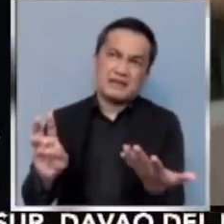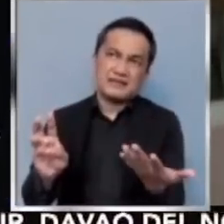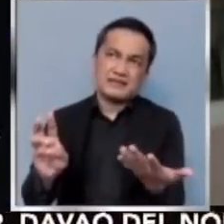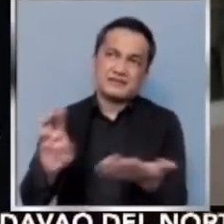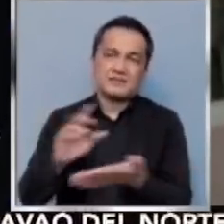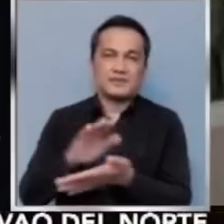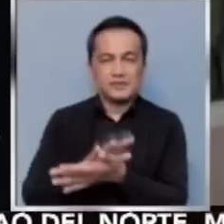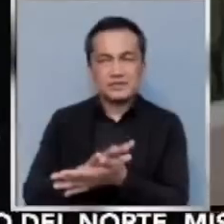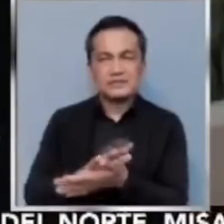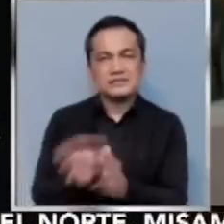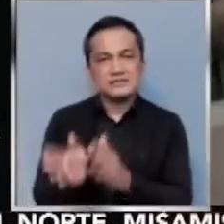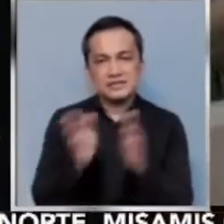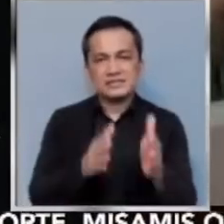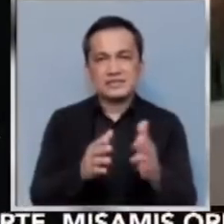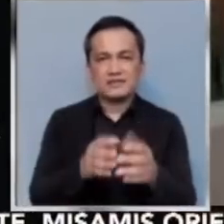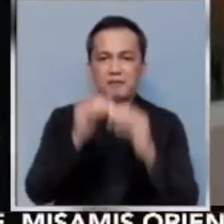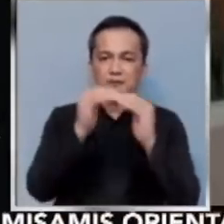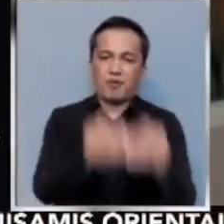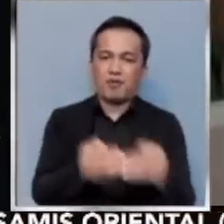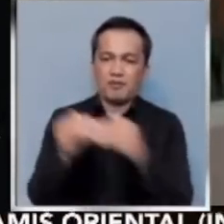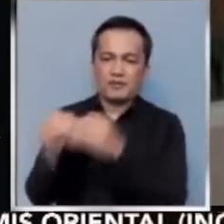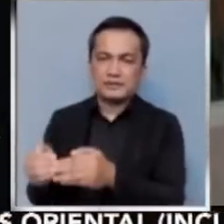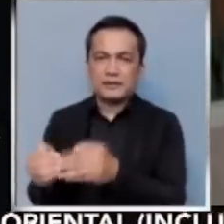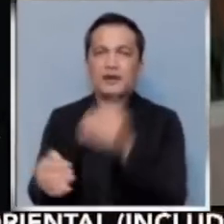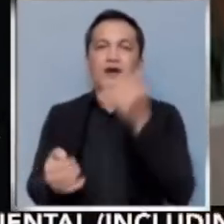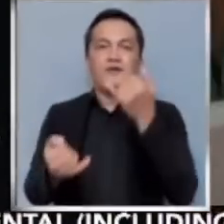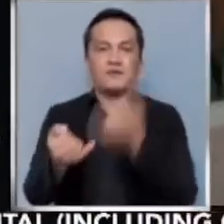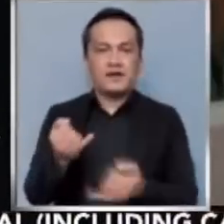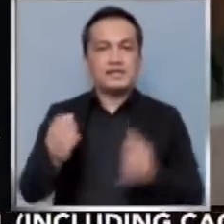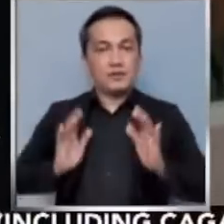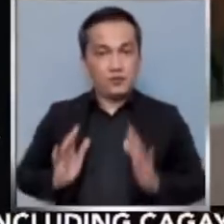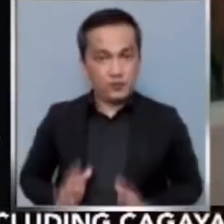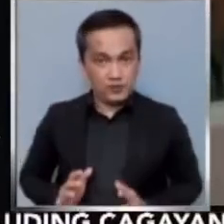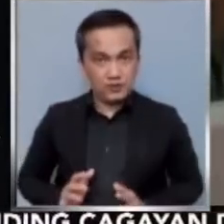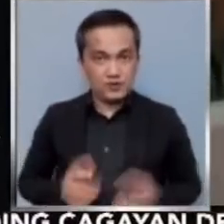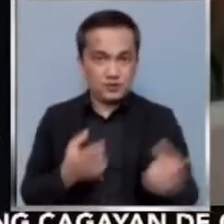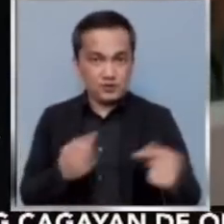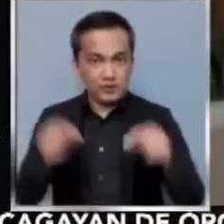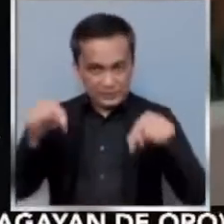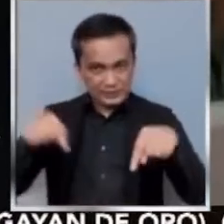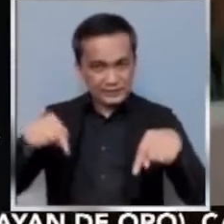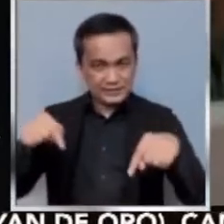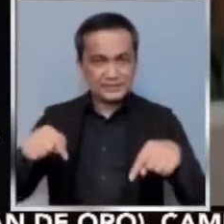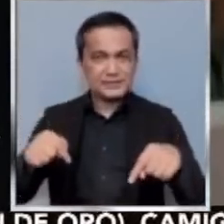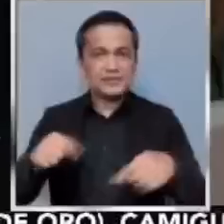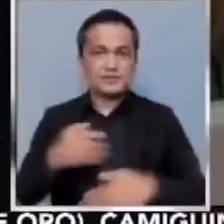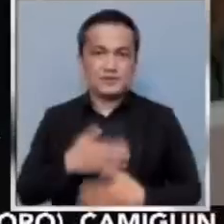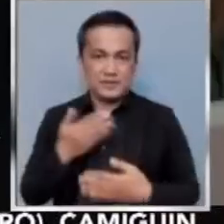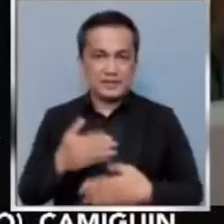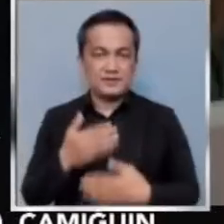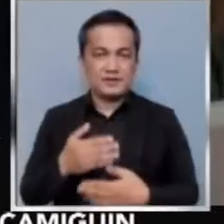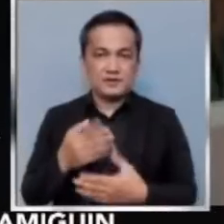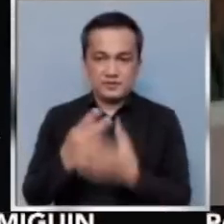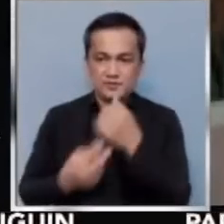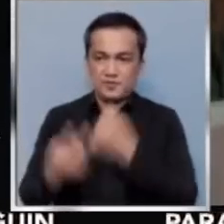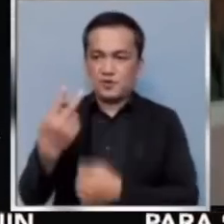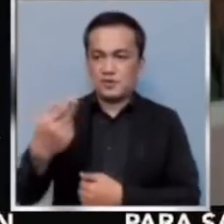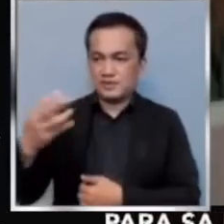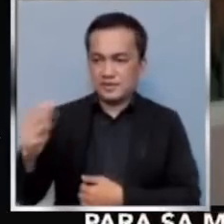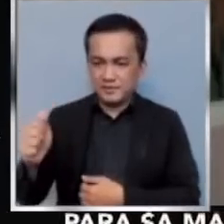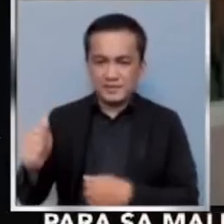ng restrictions, and we're finally, doing this. Kaya we're very happy that both GMA and